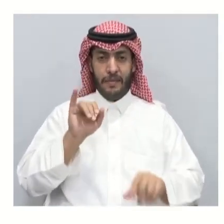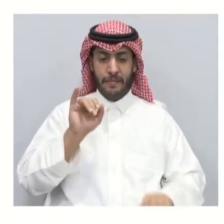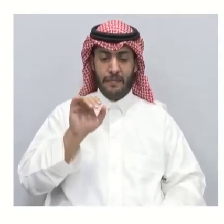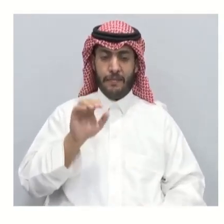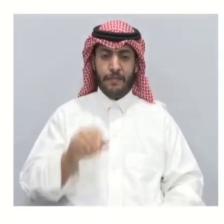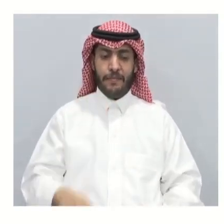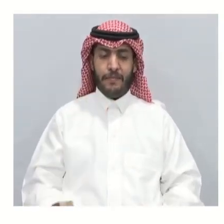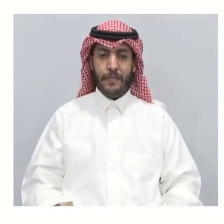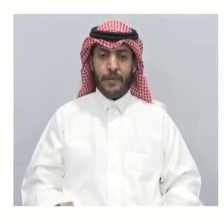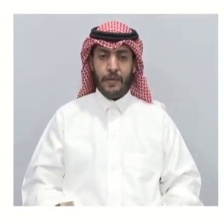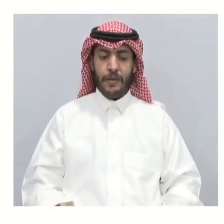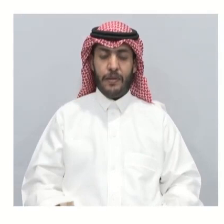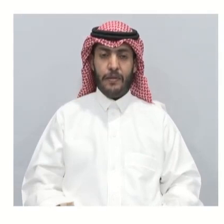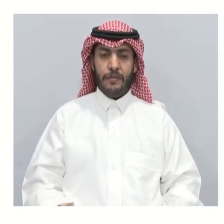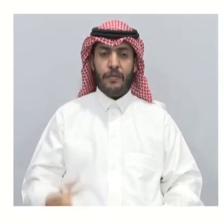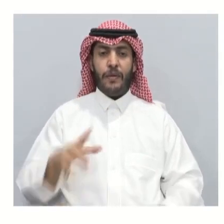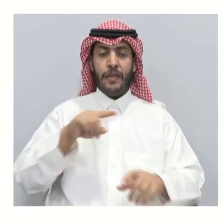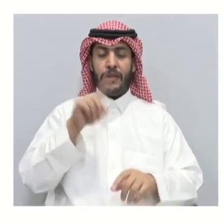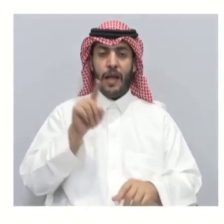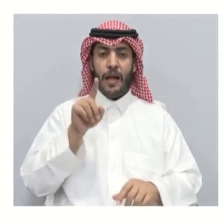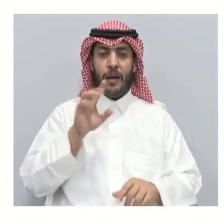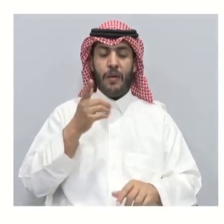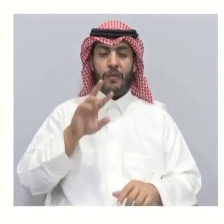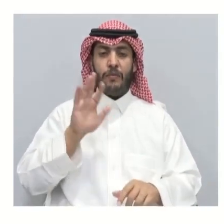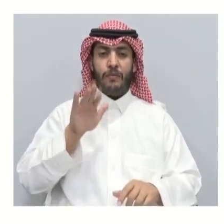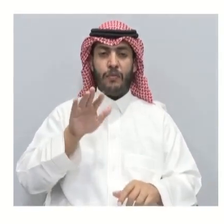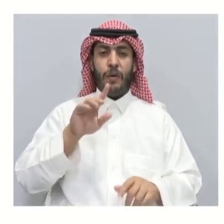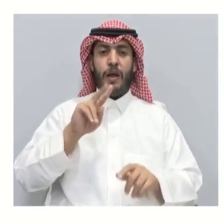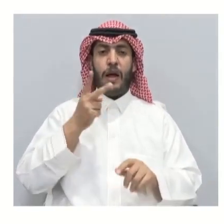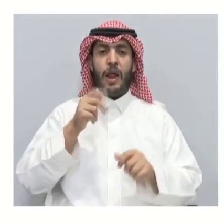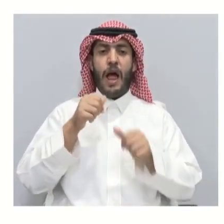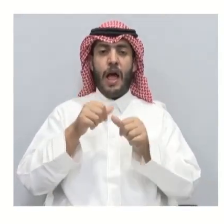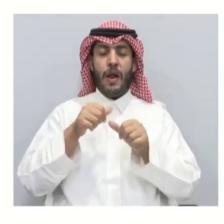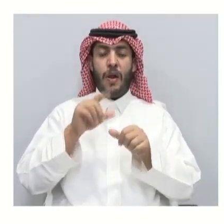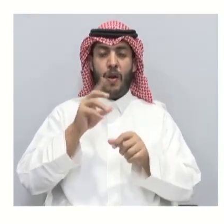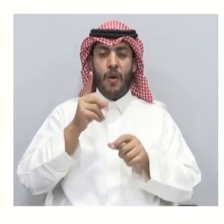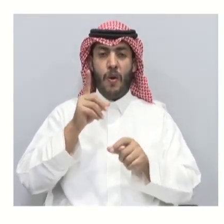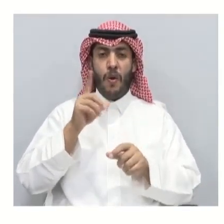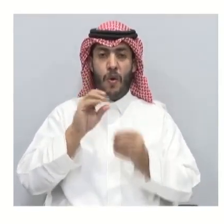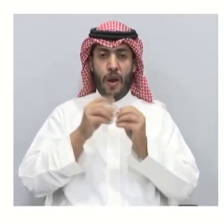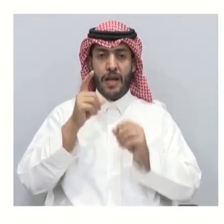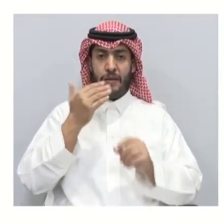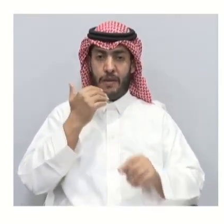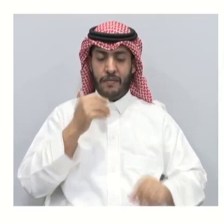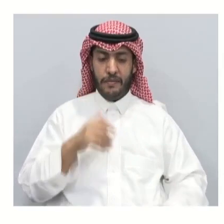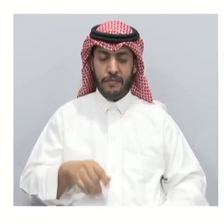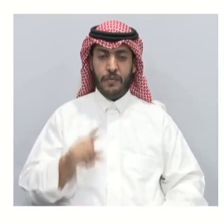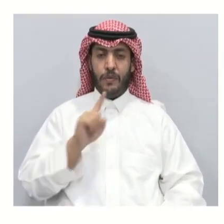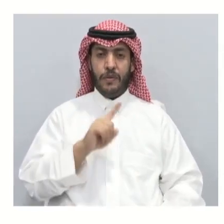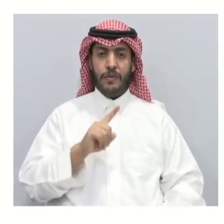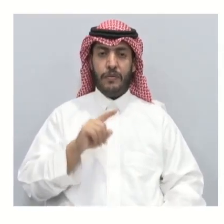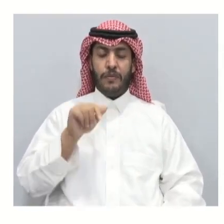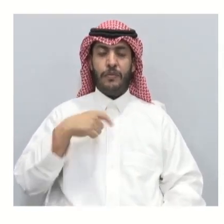بارك الله فيكم الان كم دائره بارك الله فيكم غير ملونه بالازرق واحده فقط صح ولا لا طيب